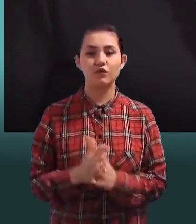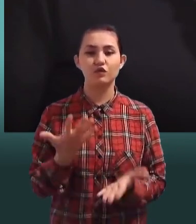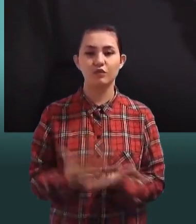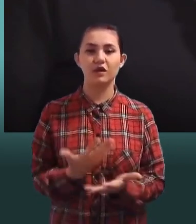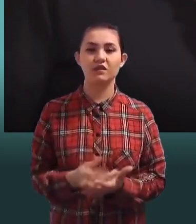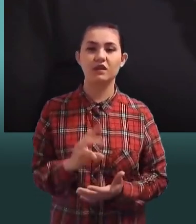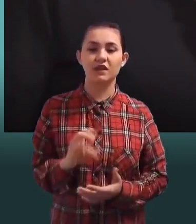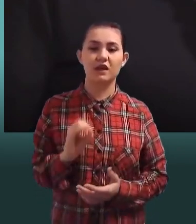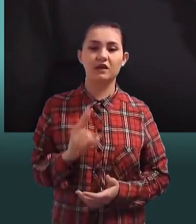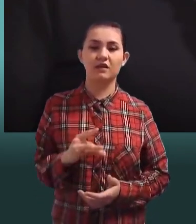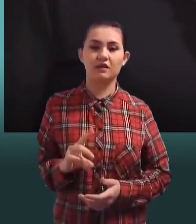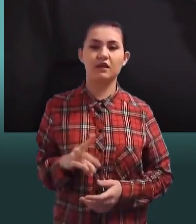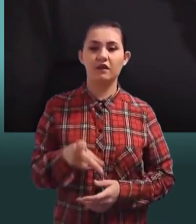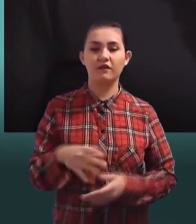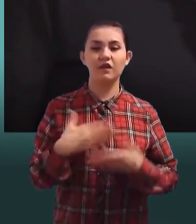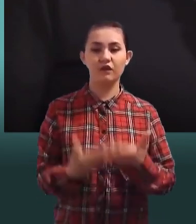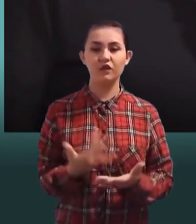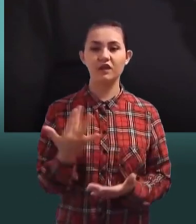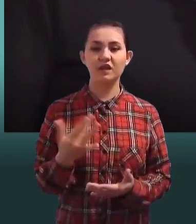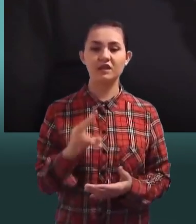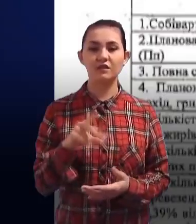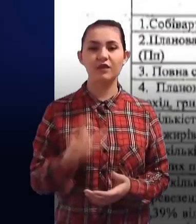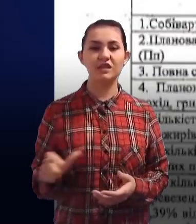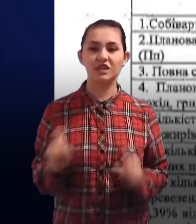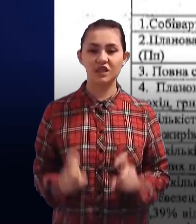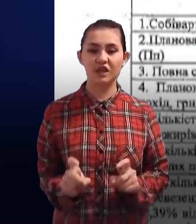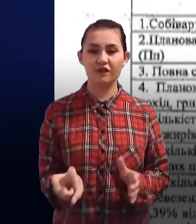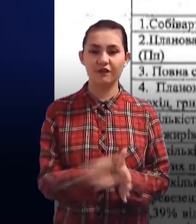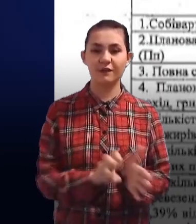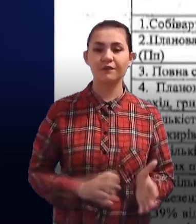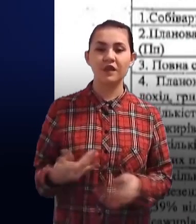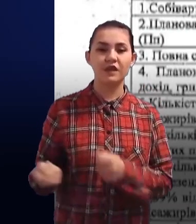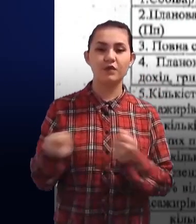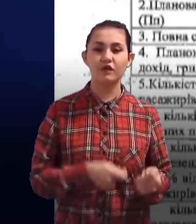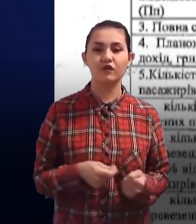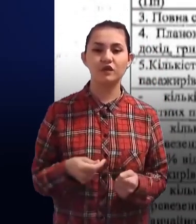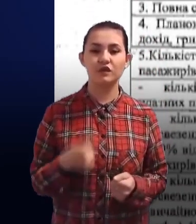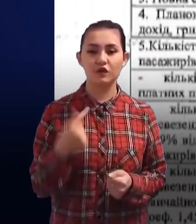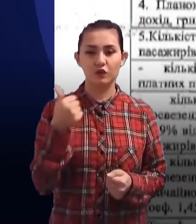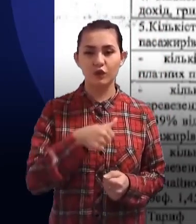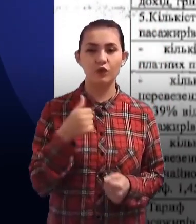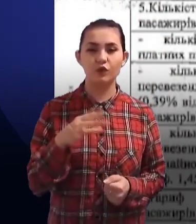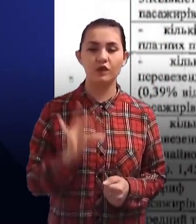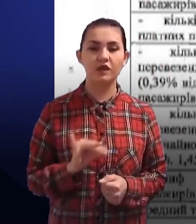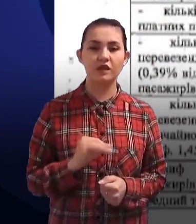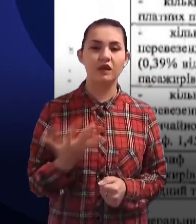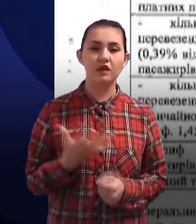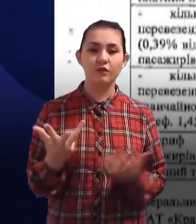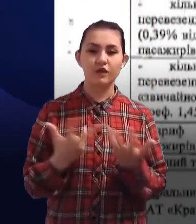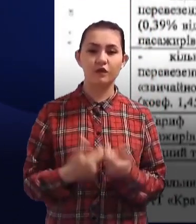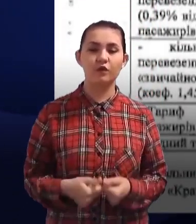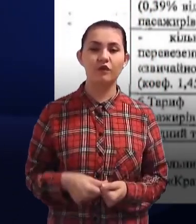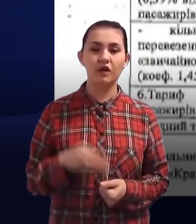екрані, ви наводите кількість пасажирів, яку перевозите протягом року, і, зокрема, якщо підрахувати, то